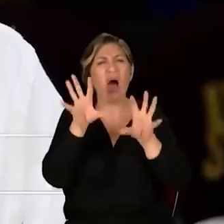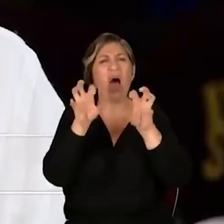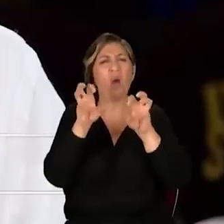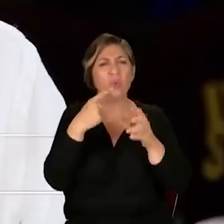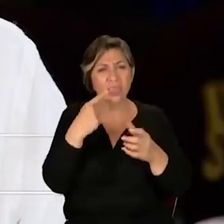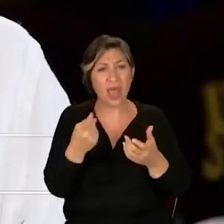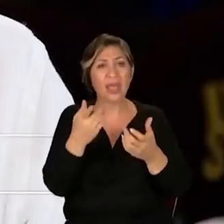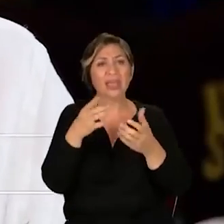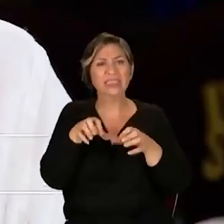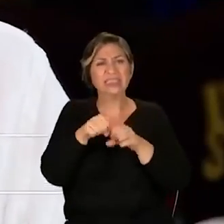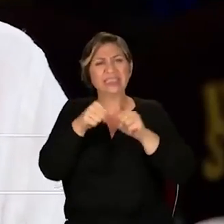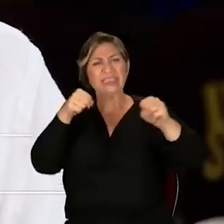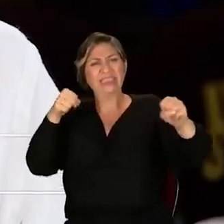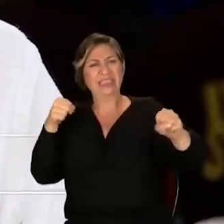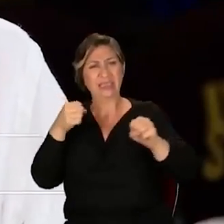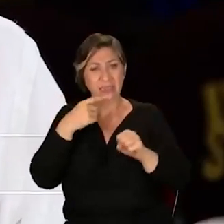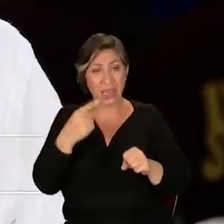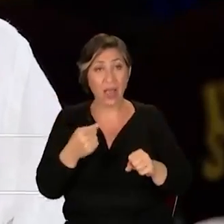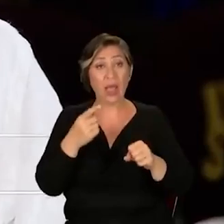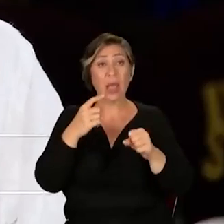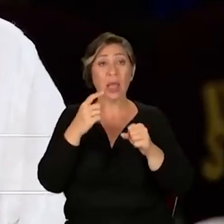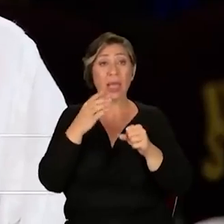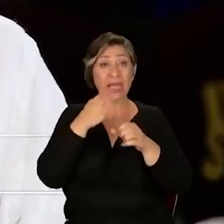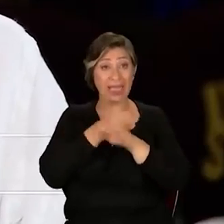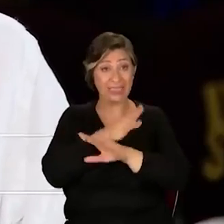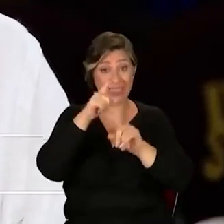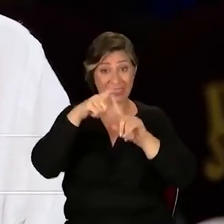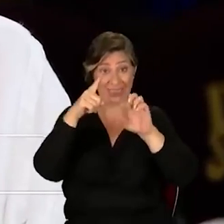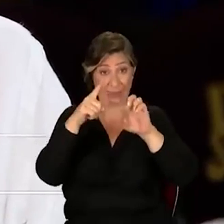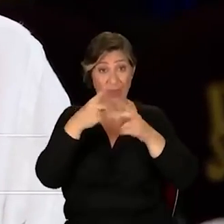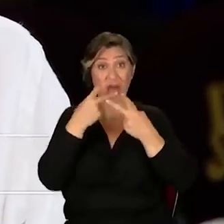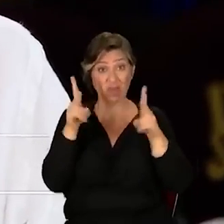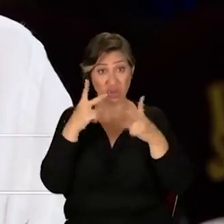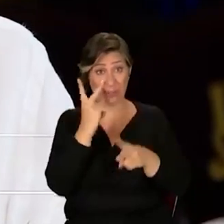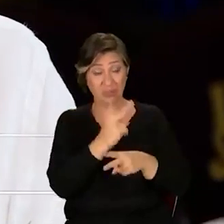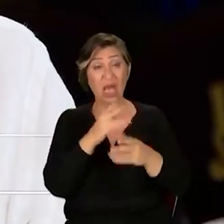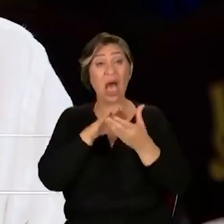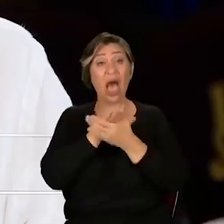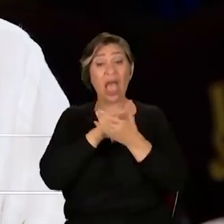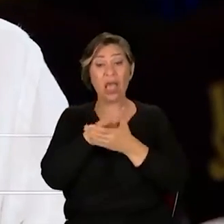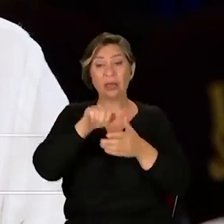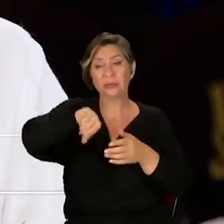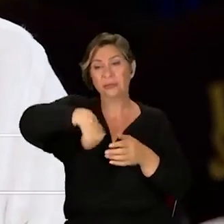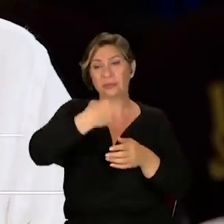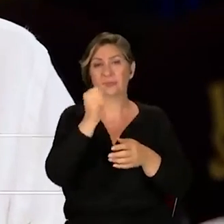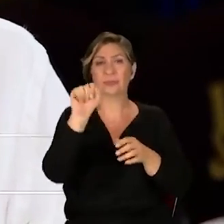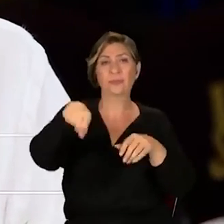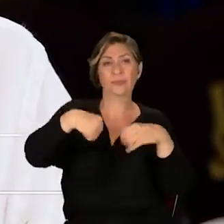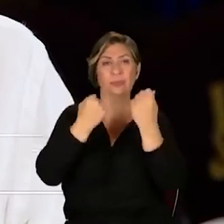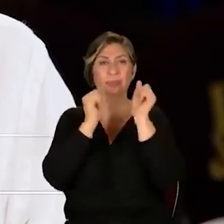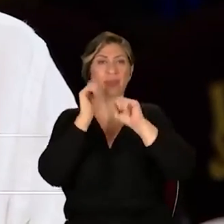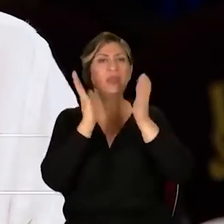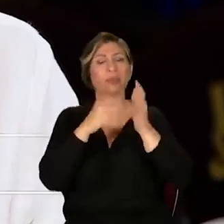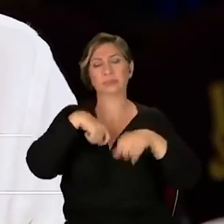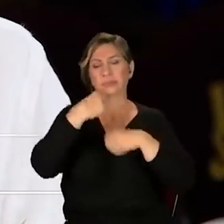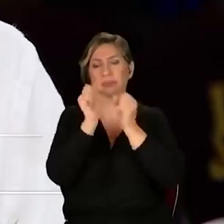der, çekiliyor der ama gerçek tıbbi açıklaması bacağımı hareket ettirmeden duramıyorumdur. Ve